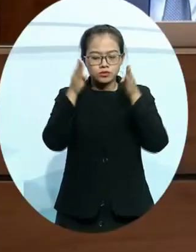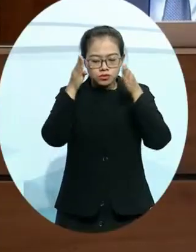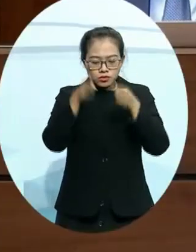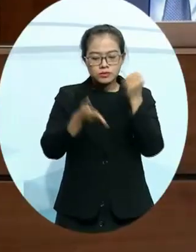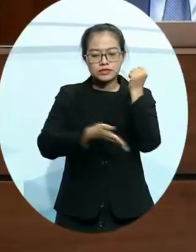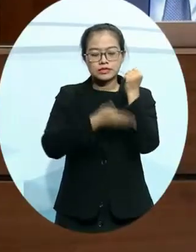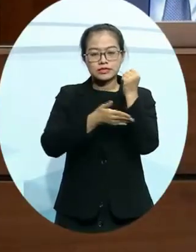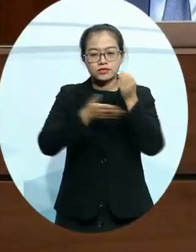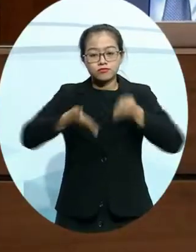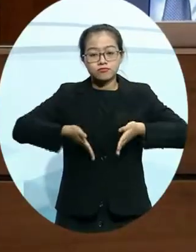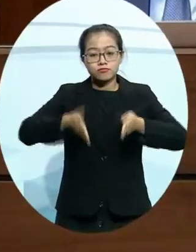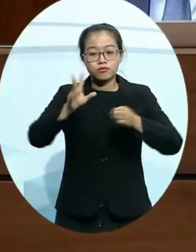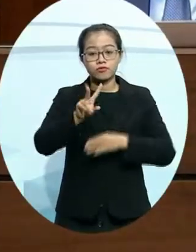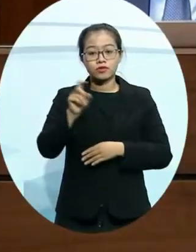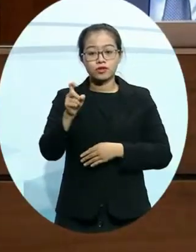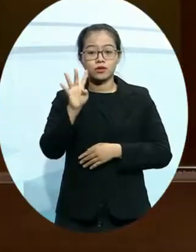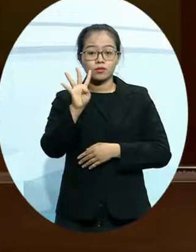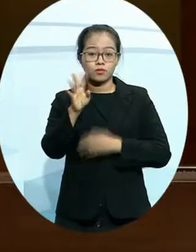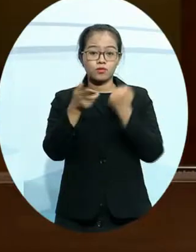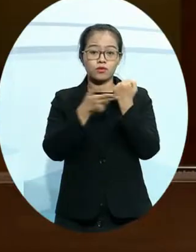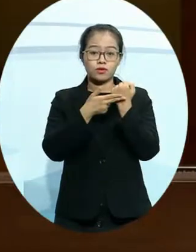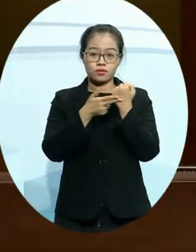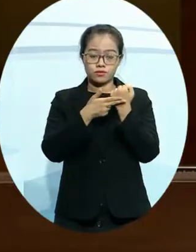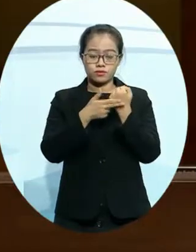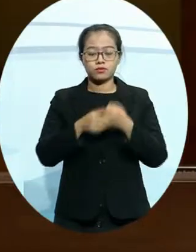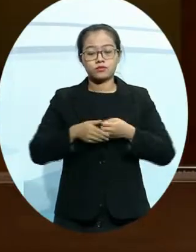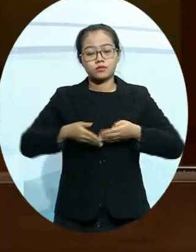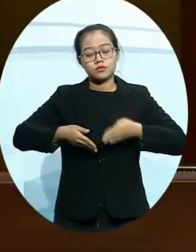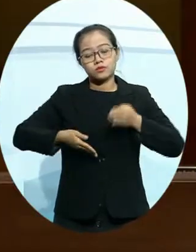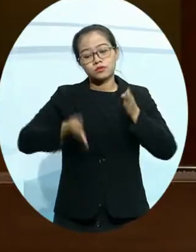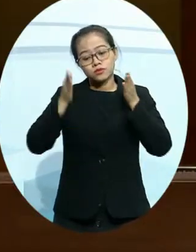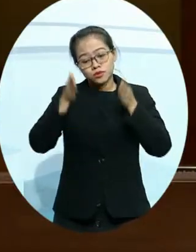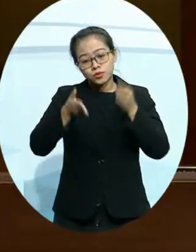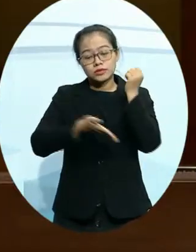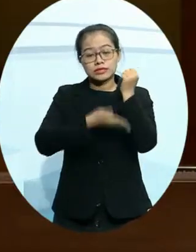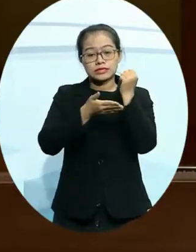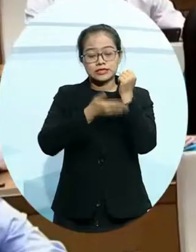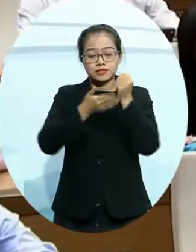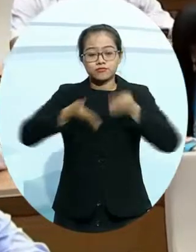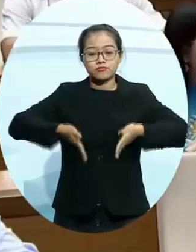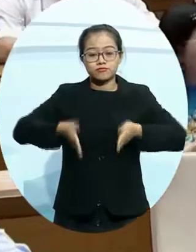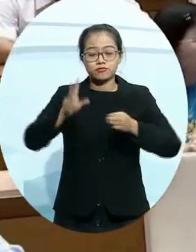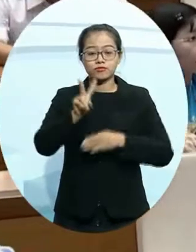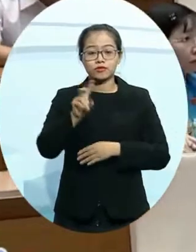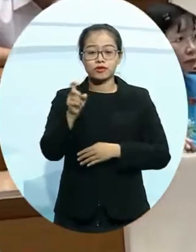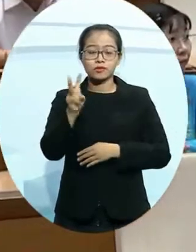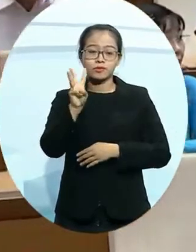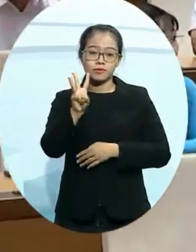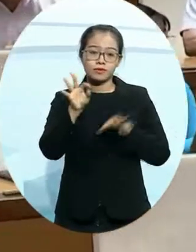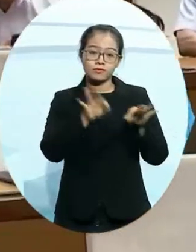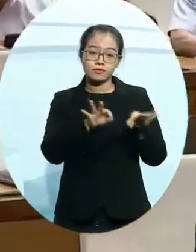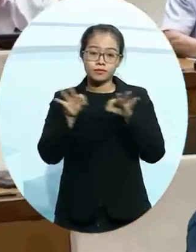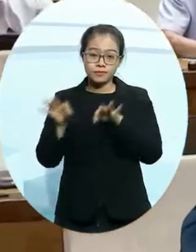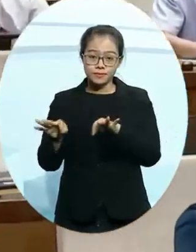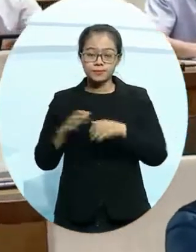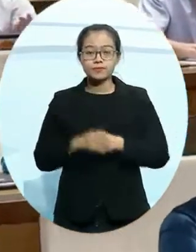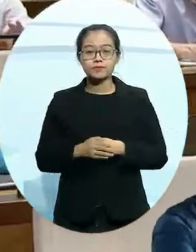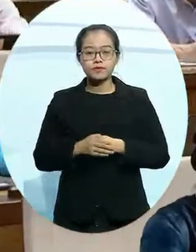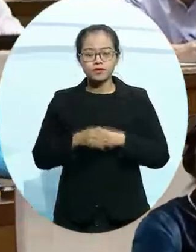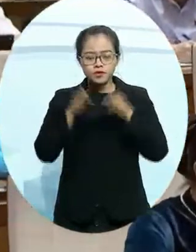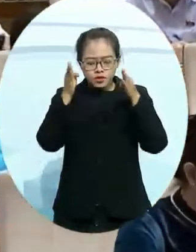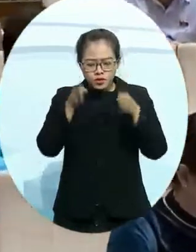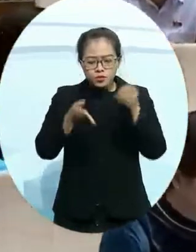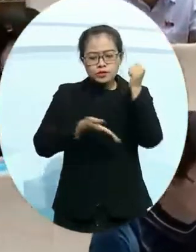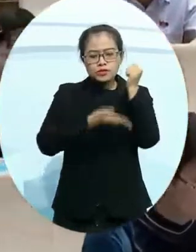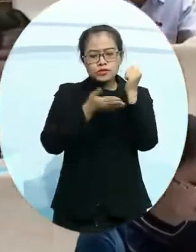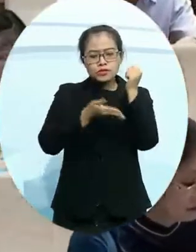đầu tư xây dựng đường vành đai 4 vùng thủ đô Hà Nội, nghị quyết về chủ trương đầu tư dự án đầu tư xây dựng đường vành đai 3 thành phố Hồ Chí Minh, nghị quyết về